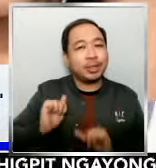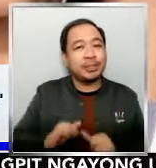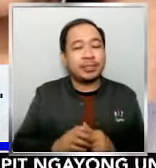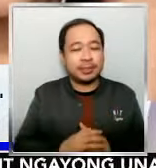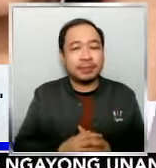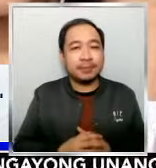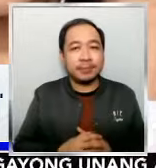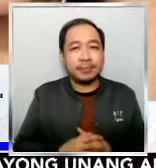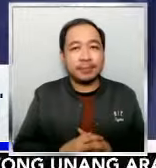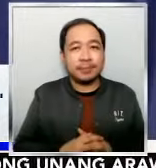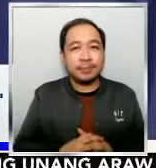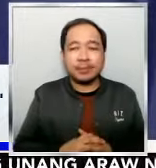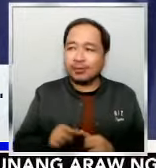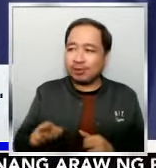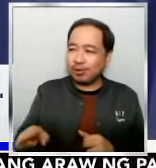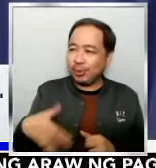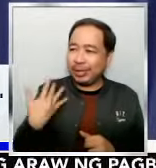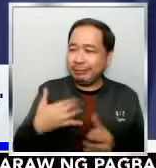palabang ka na masyado ah.